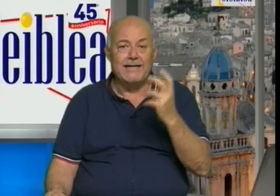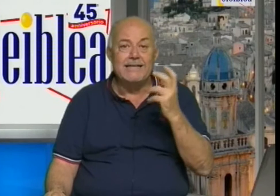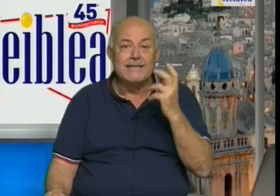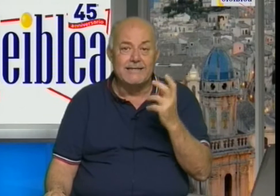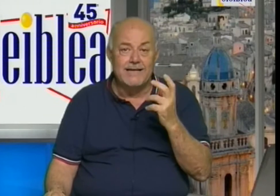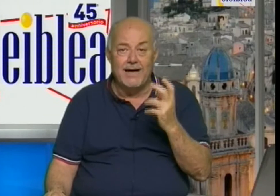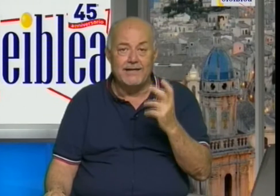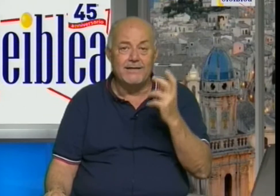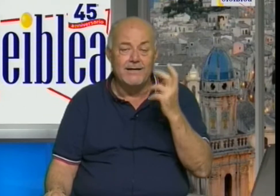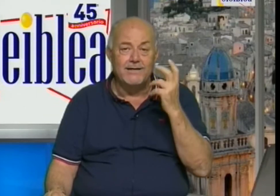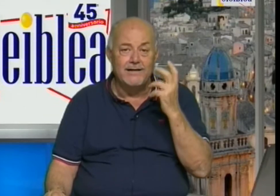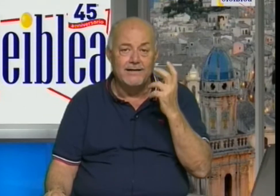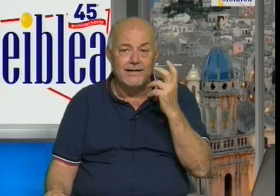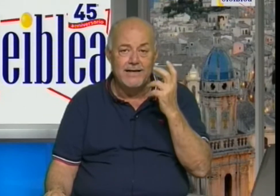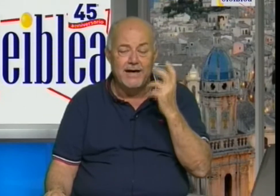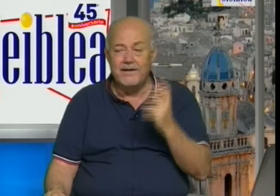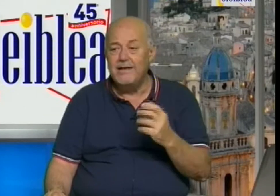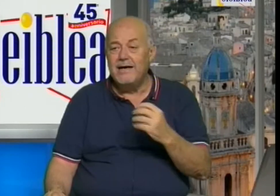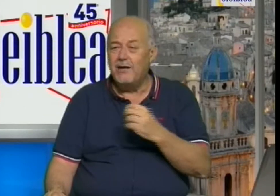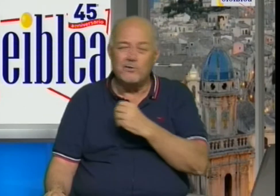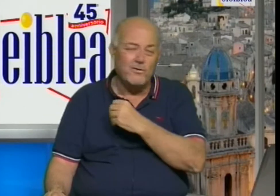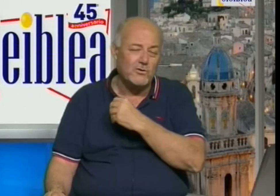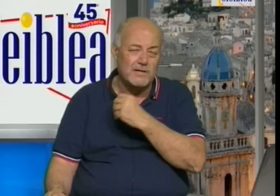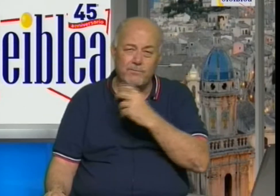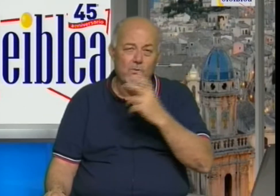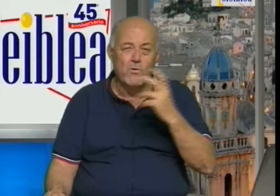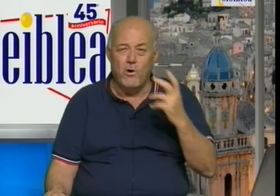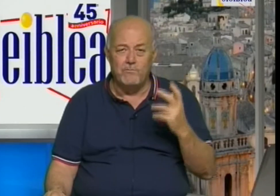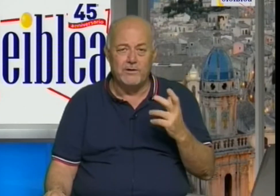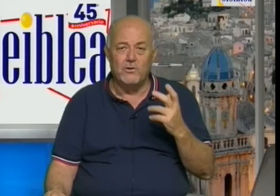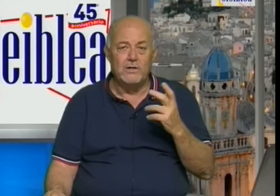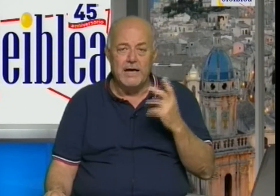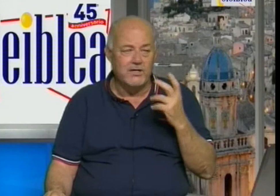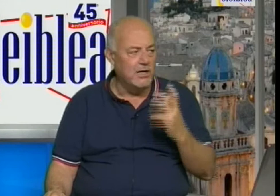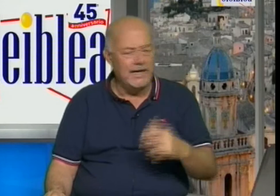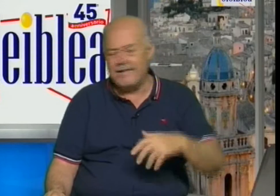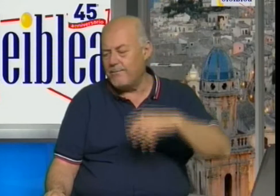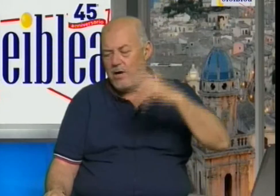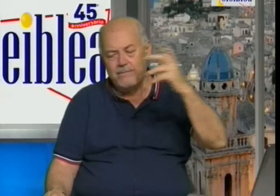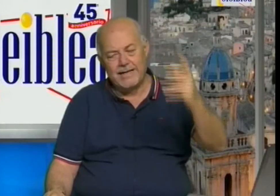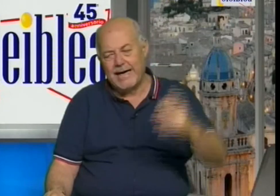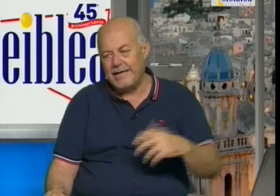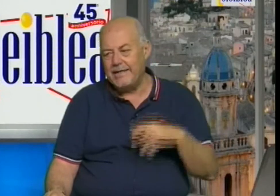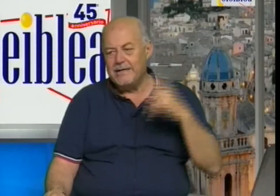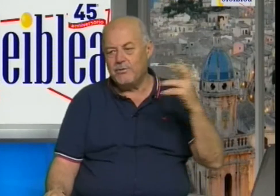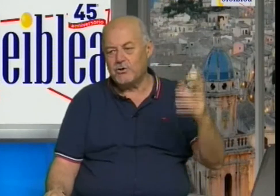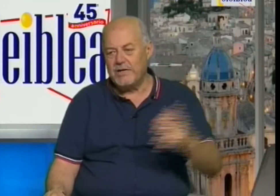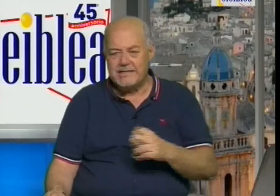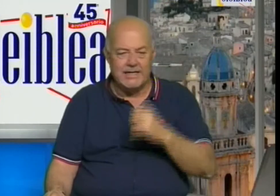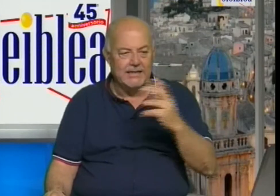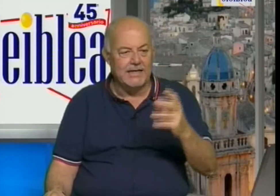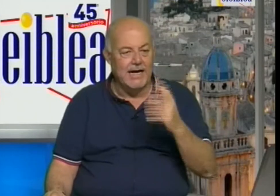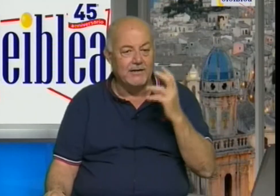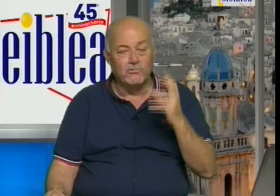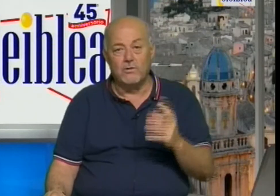pensate, i salesiani negli anni hanno svolto sempre un compito eccellente, poi magari possono